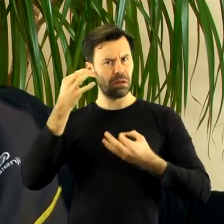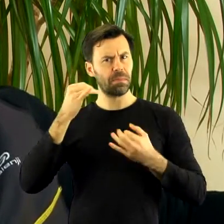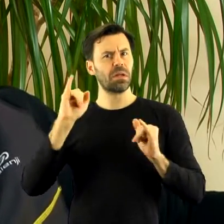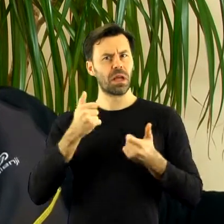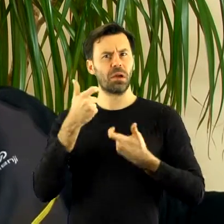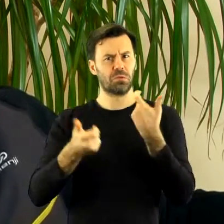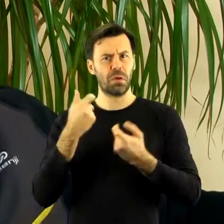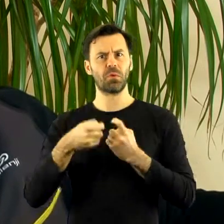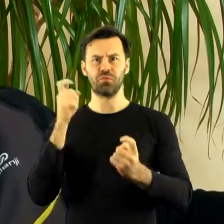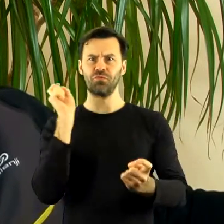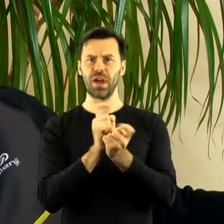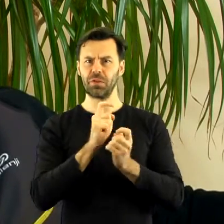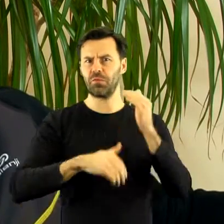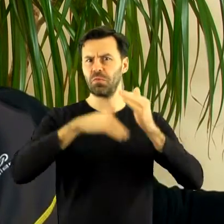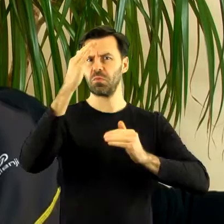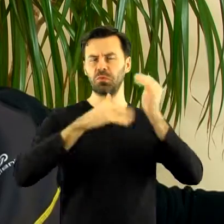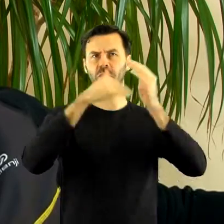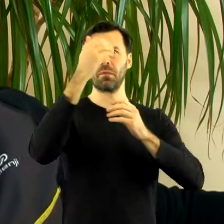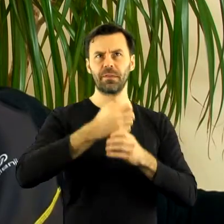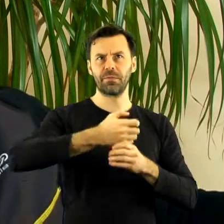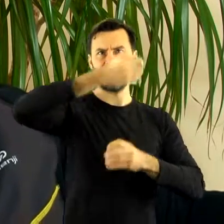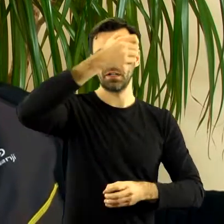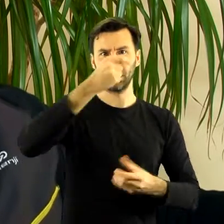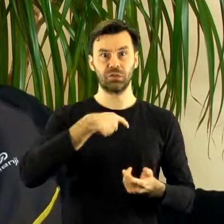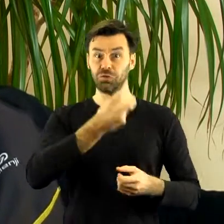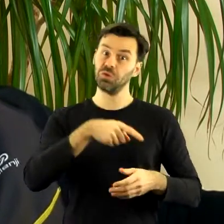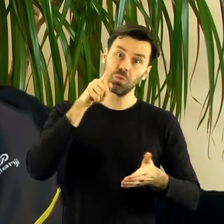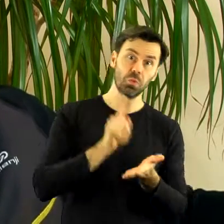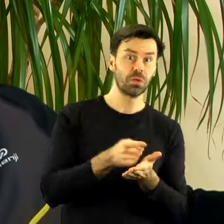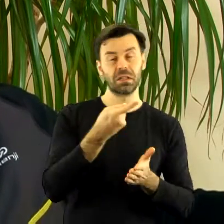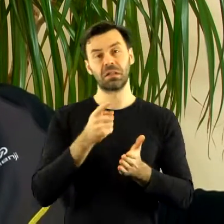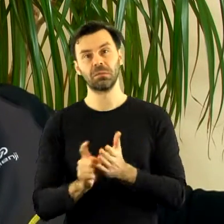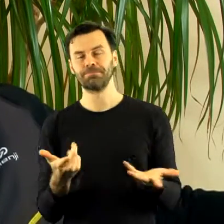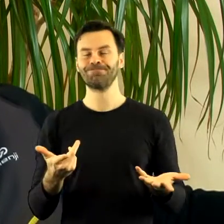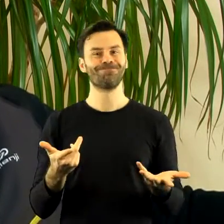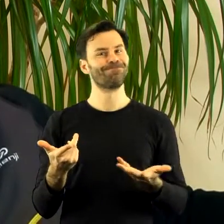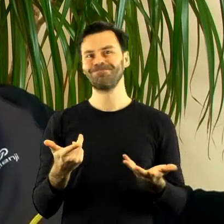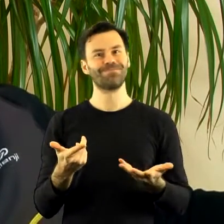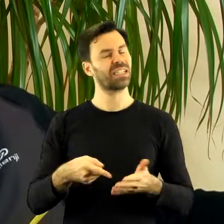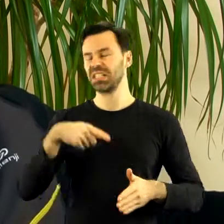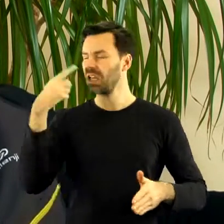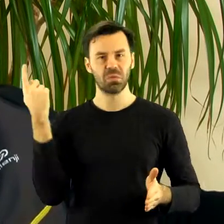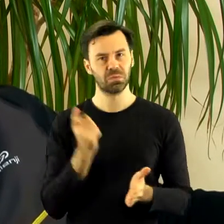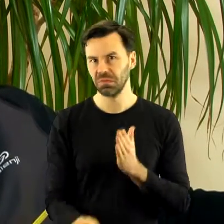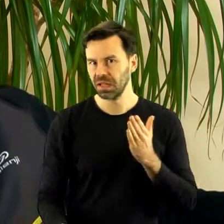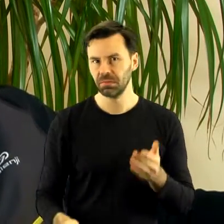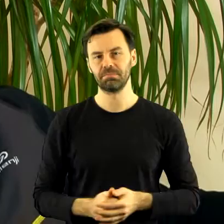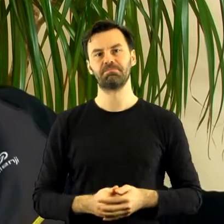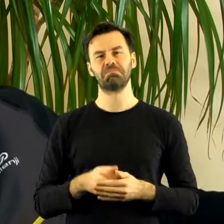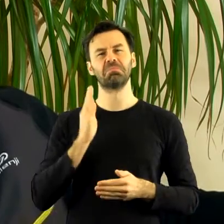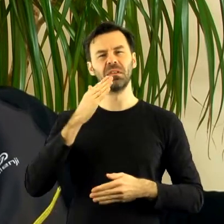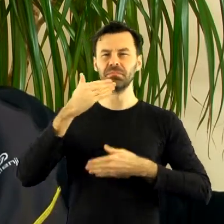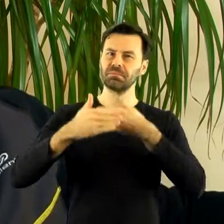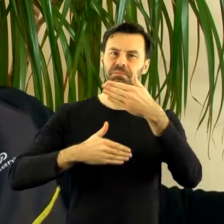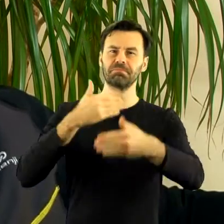sposób no, mógłbym się przeciwstawić tej budowie, czy mam jakieś szanse. Niestety nie wskórałem nic, po